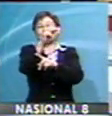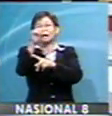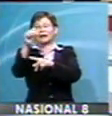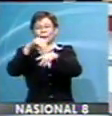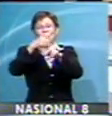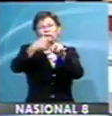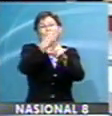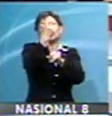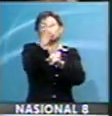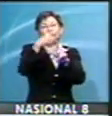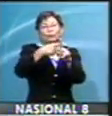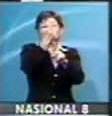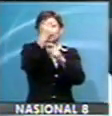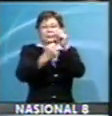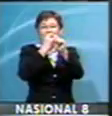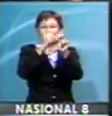lalu